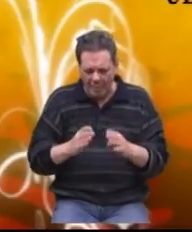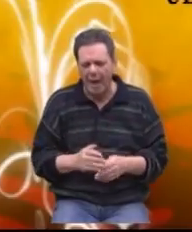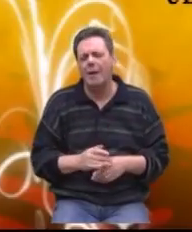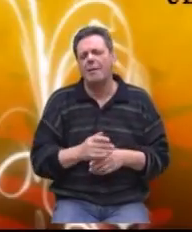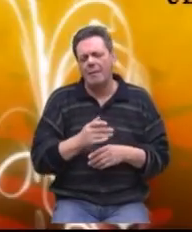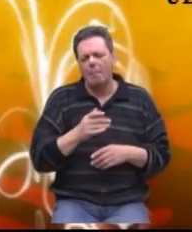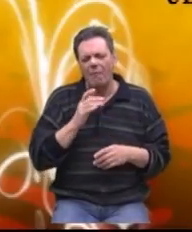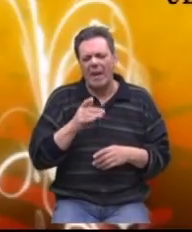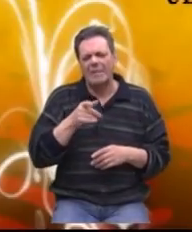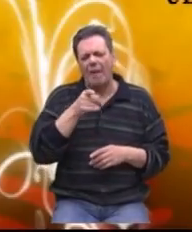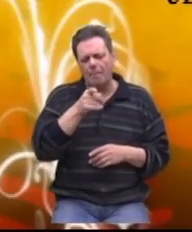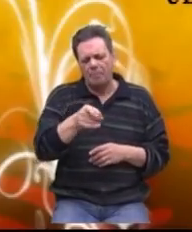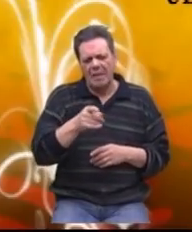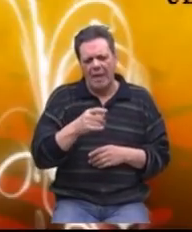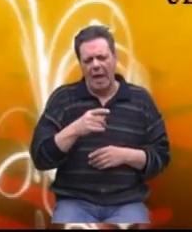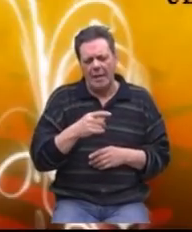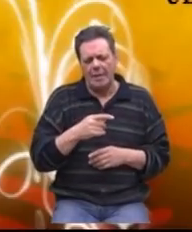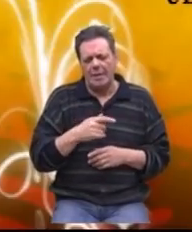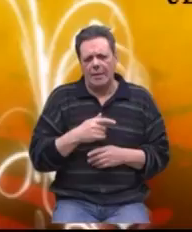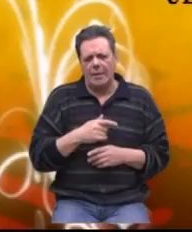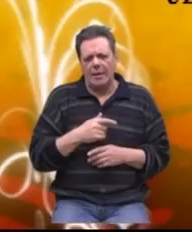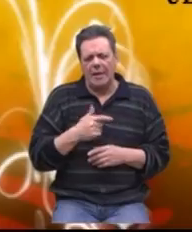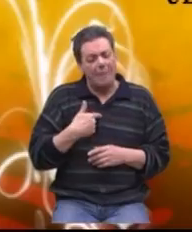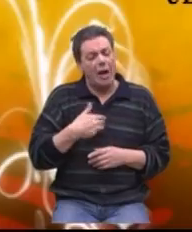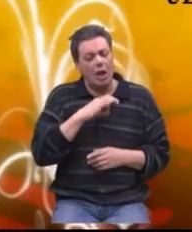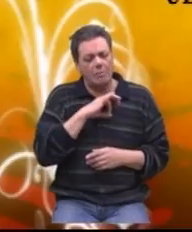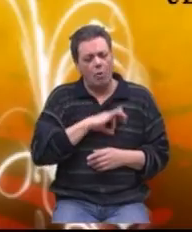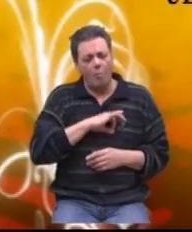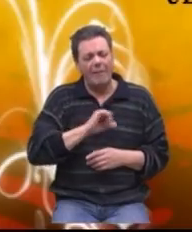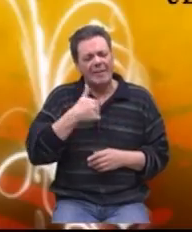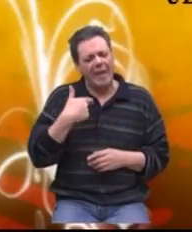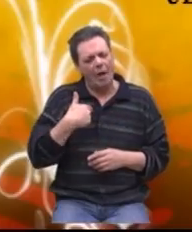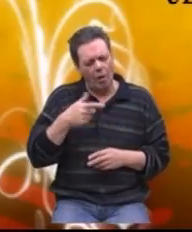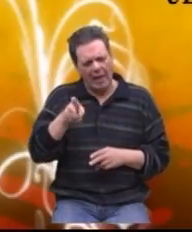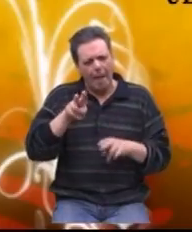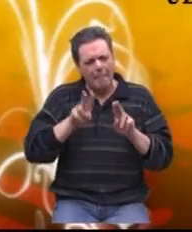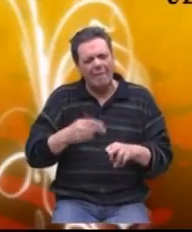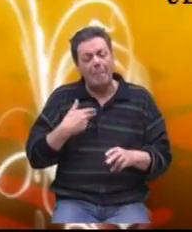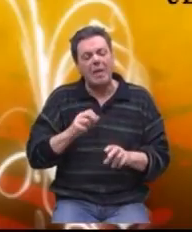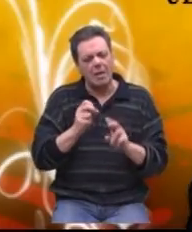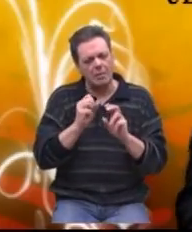pacijenata. Dakle, naša je zakonska zadaća da ta prava konkretno štitimo. Dakle,